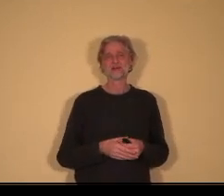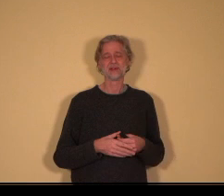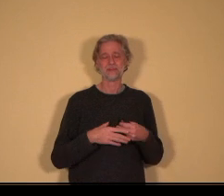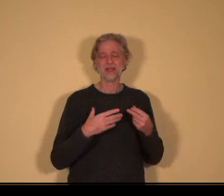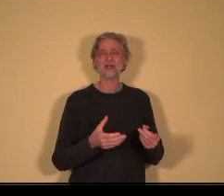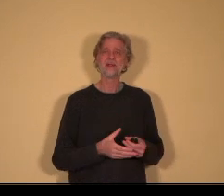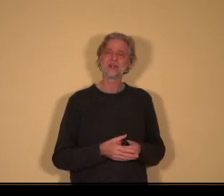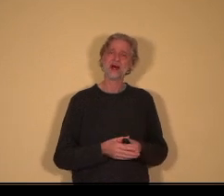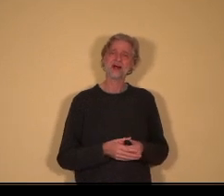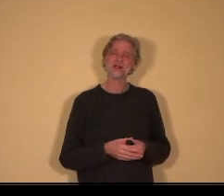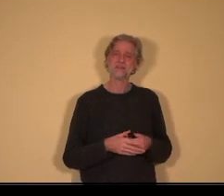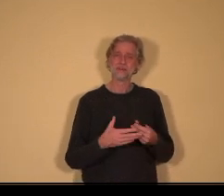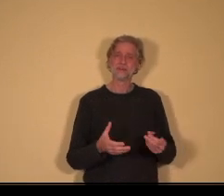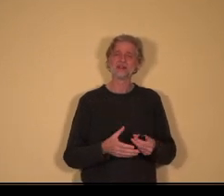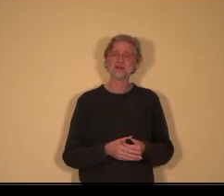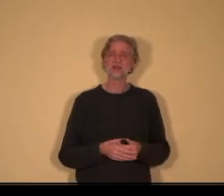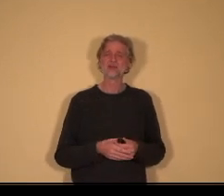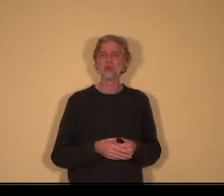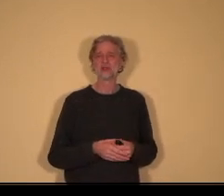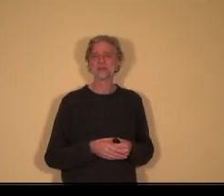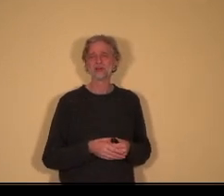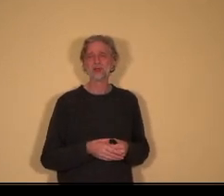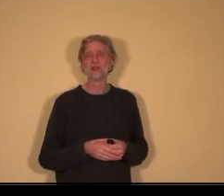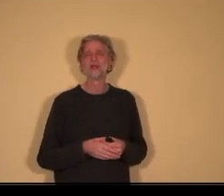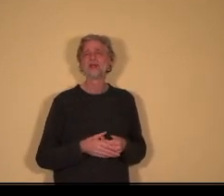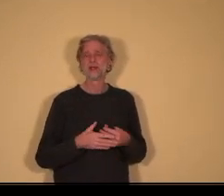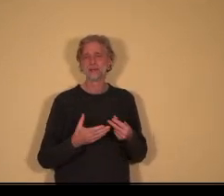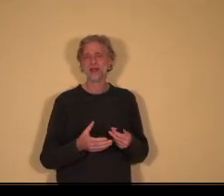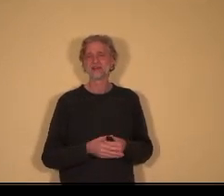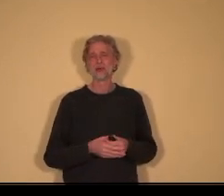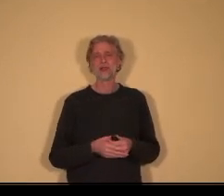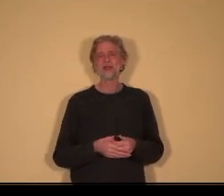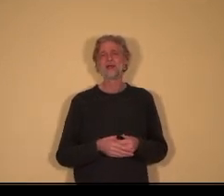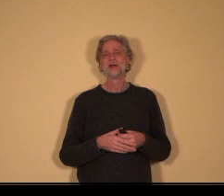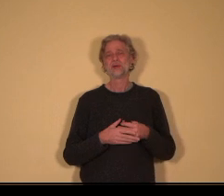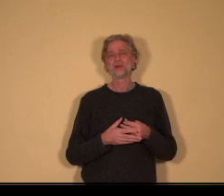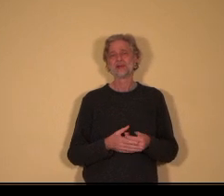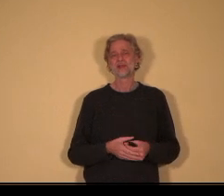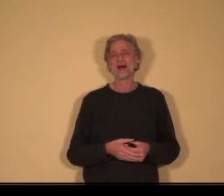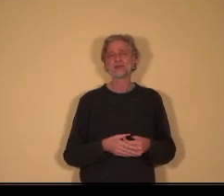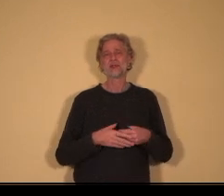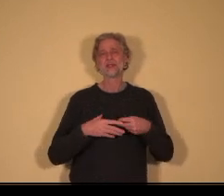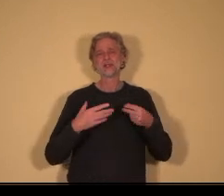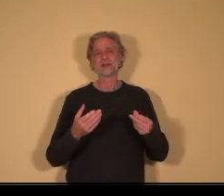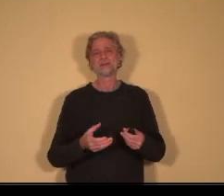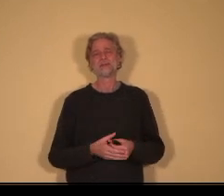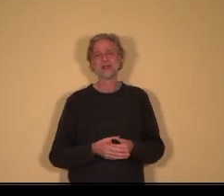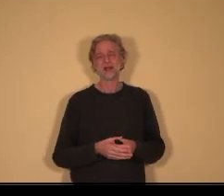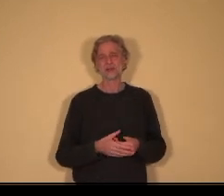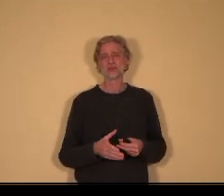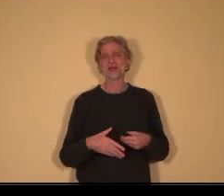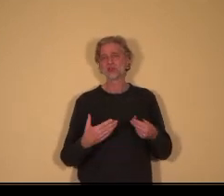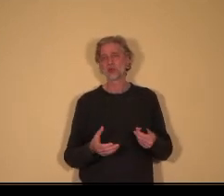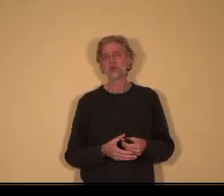dass El Niño-Jahre im Pazifik eine zu hohe Temperatur erzeugen und dadurch